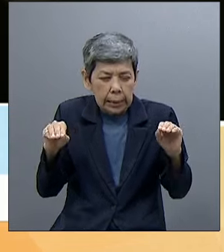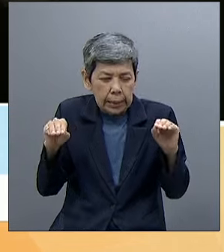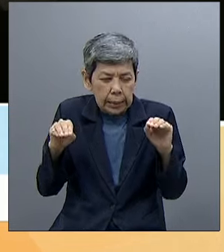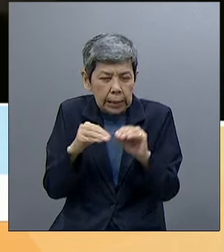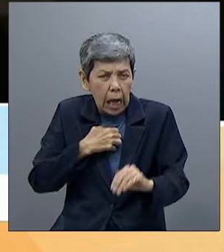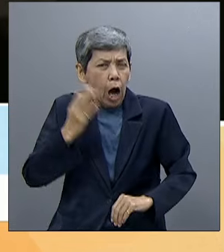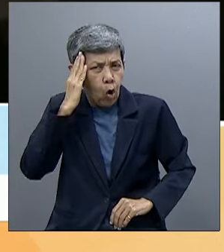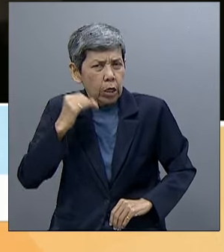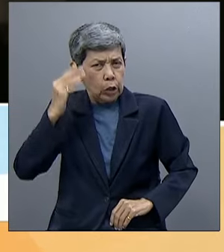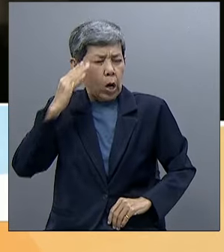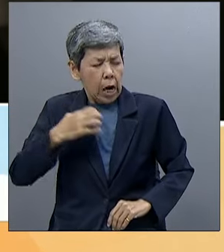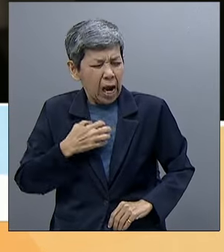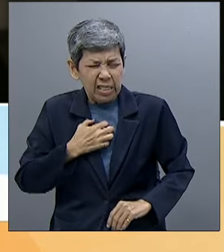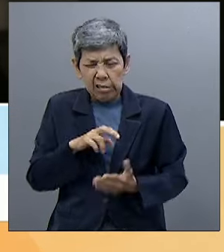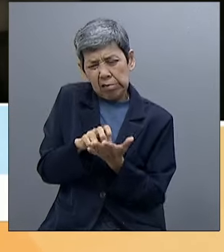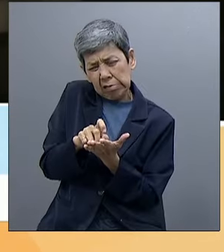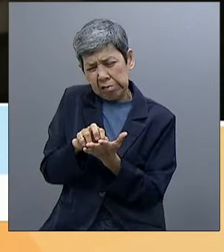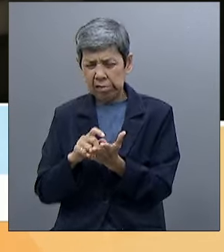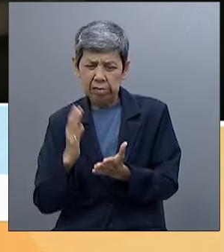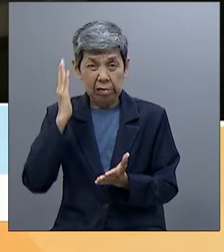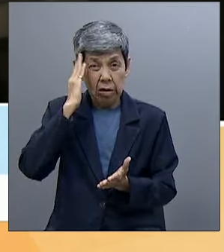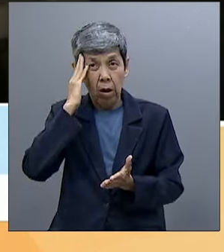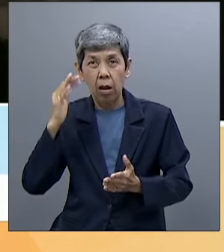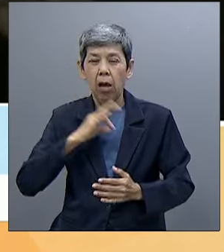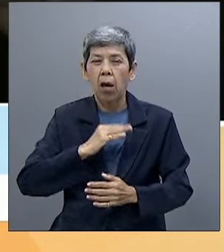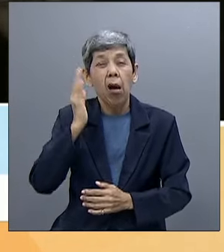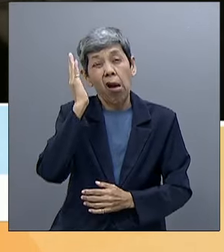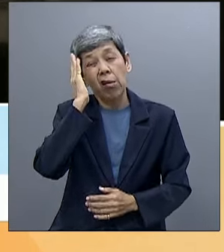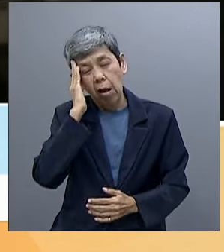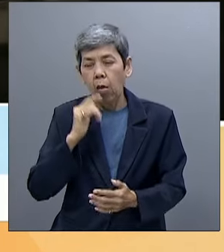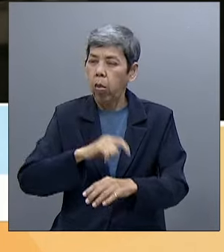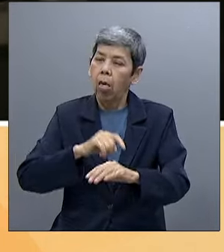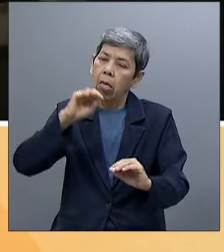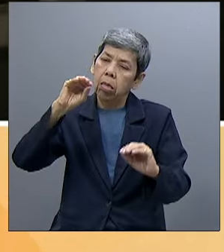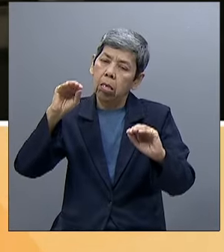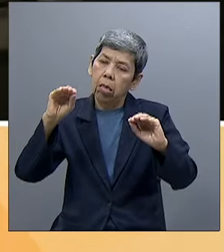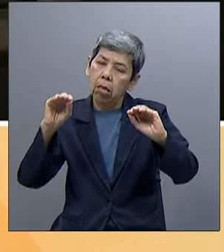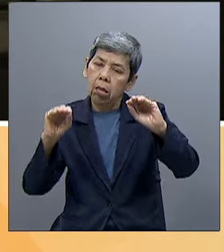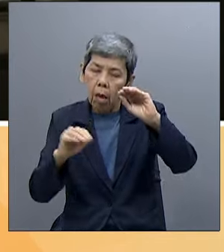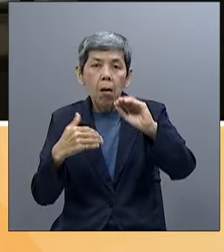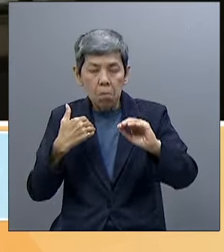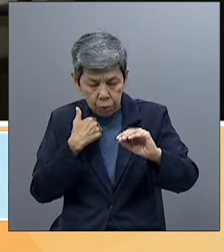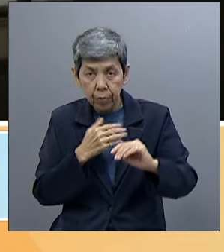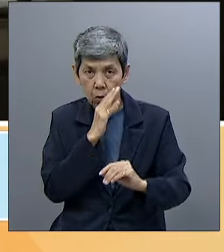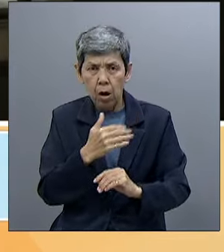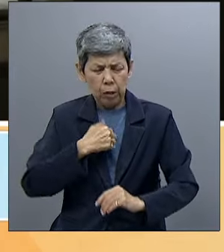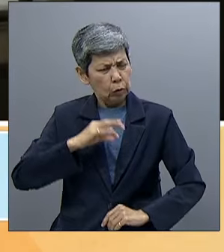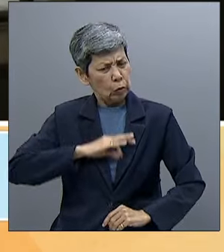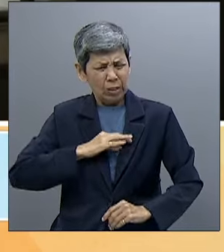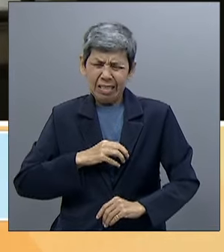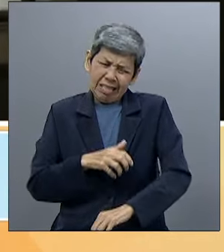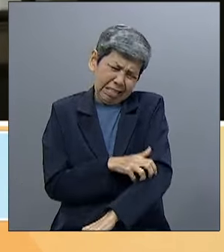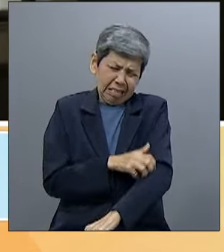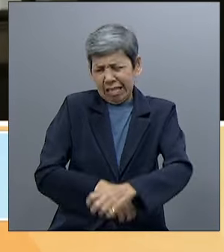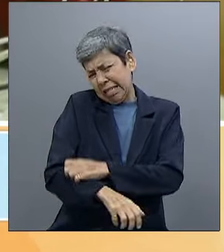แต่เขาจะรบกวนคุณภาพการนอนค่ะจะทำให้เข้านอนได้ได้ช้าเพราะว่าบางทีเนี่ยมีความรู้สึกยุกยิกยุ